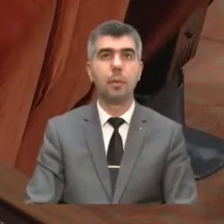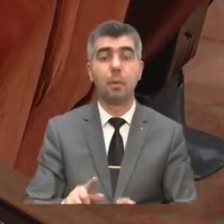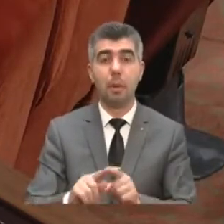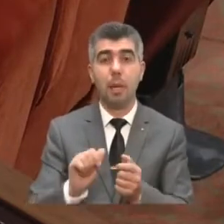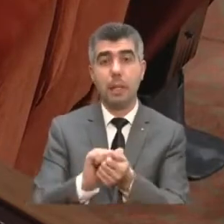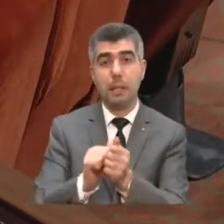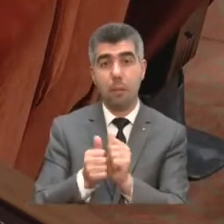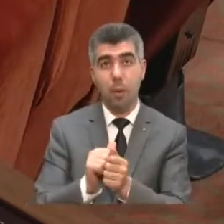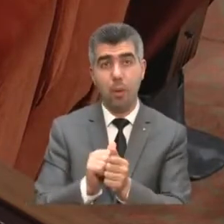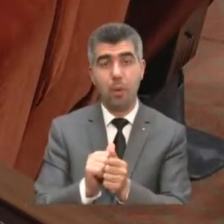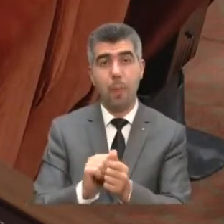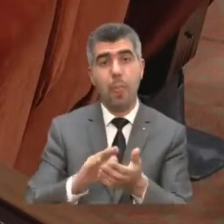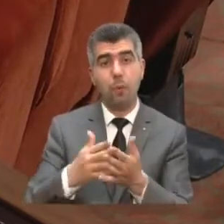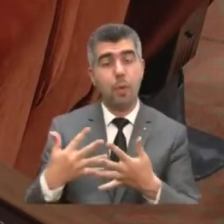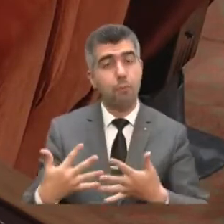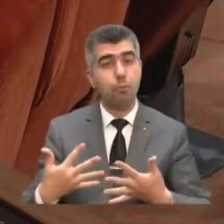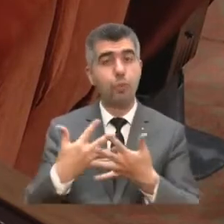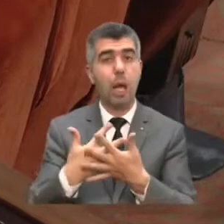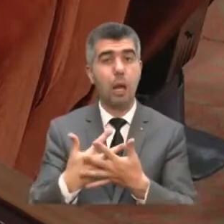الرياضه هي اختصاص مشترك